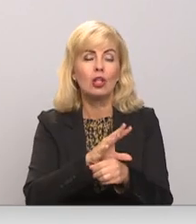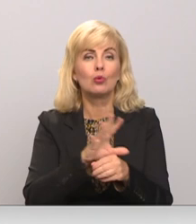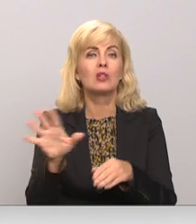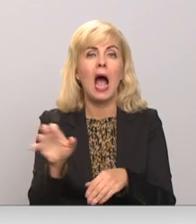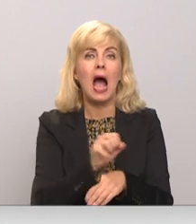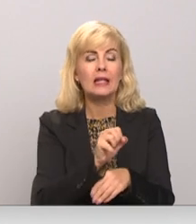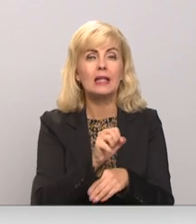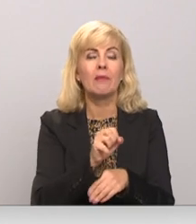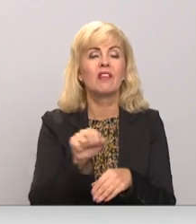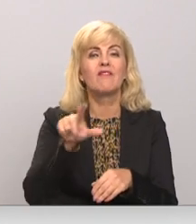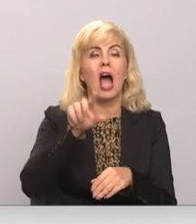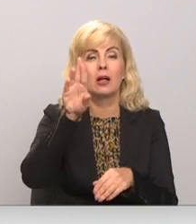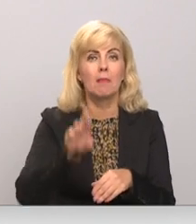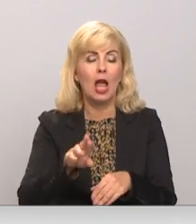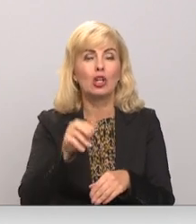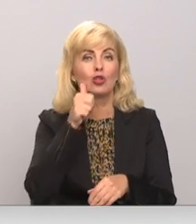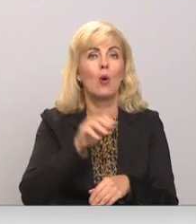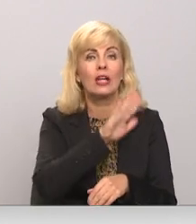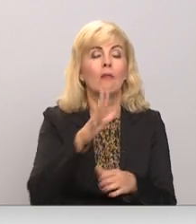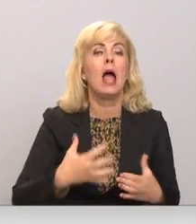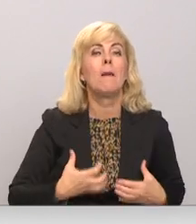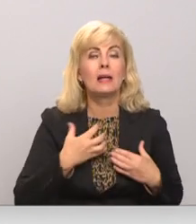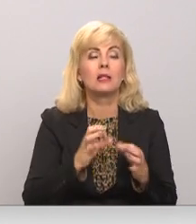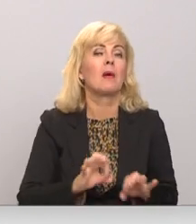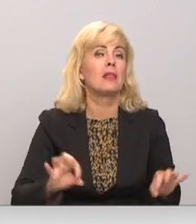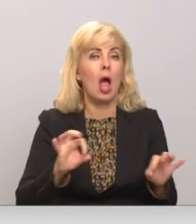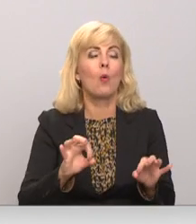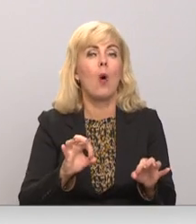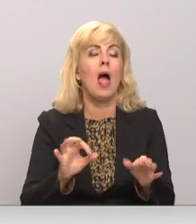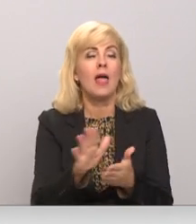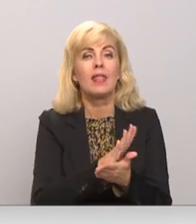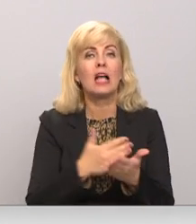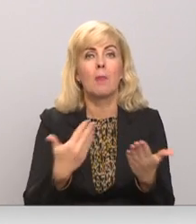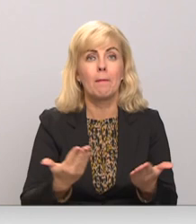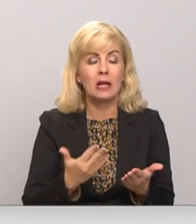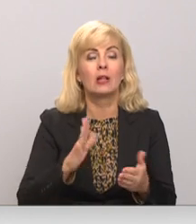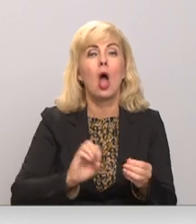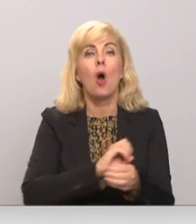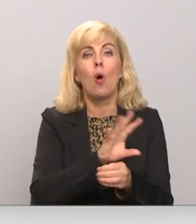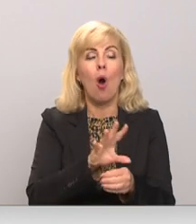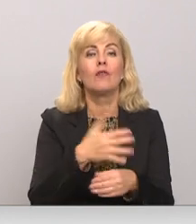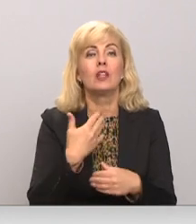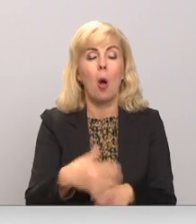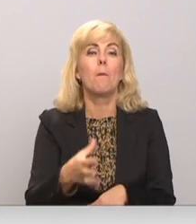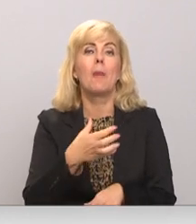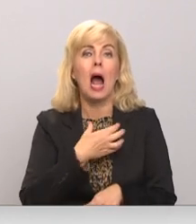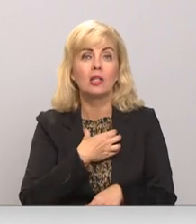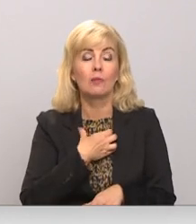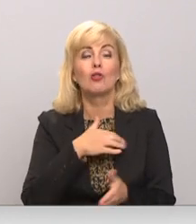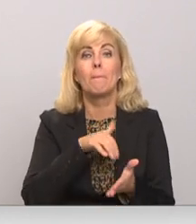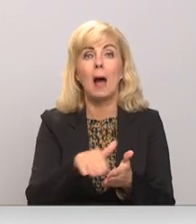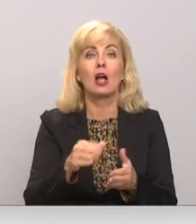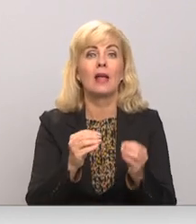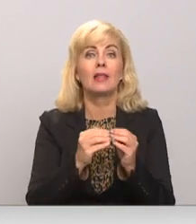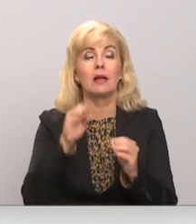no ierastās ikdienas. Neko briesmīgāku savā dzīvē neesmu piedzīvojusi, viņa saka, pēc COVID-19 pārslimošanas. Ir pagājuši